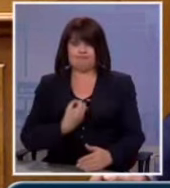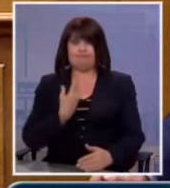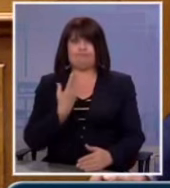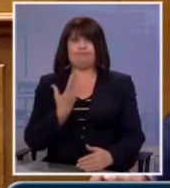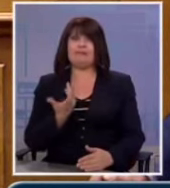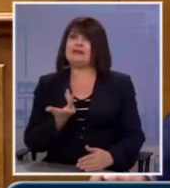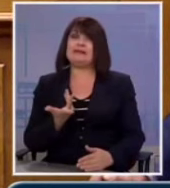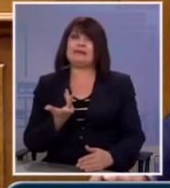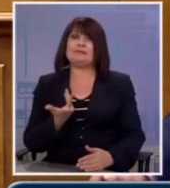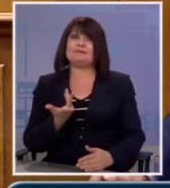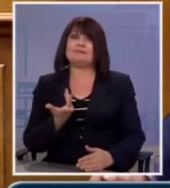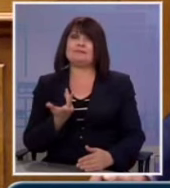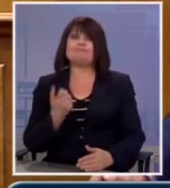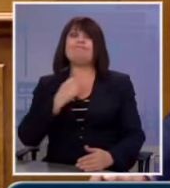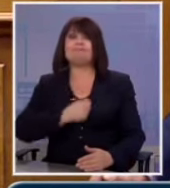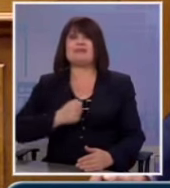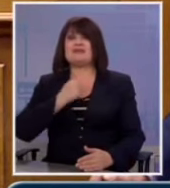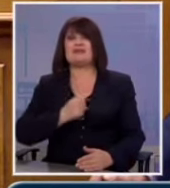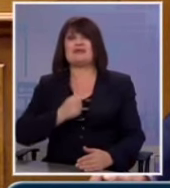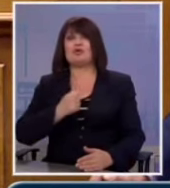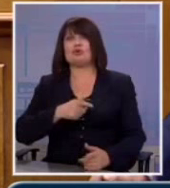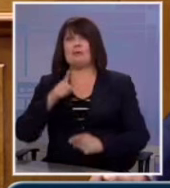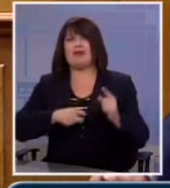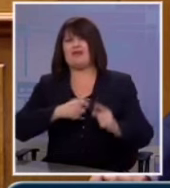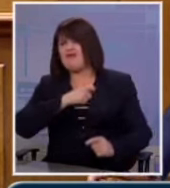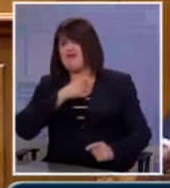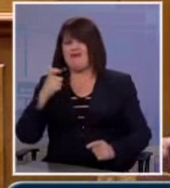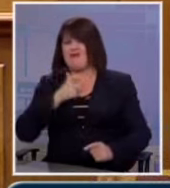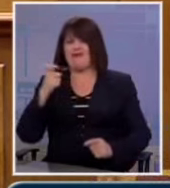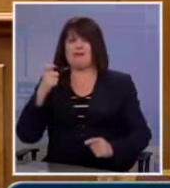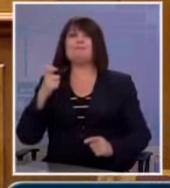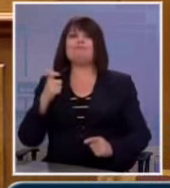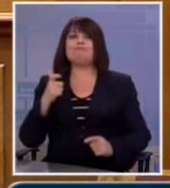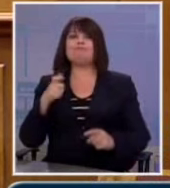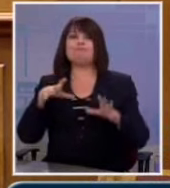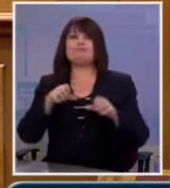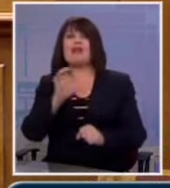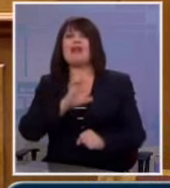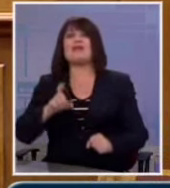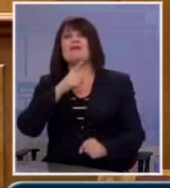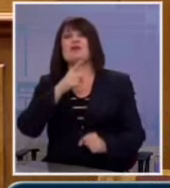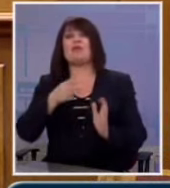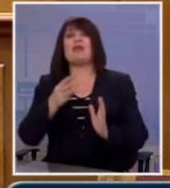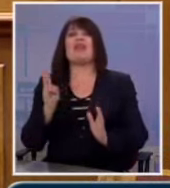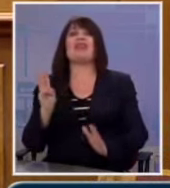επικράτησαν δυστυχώς οι ακραίες φωνές μεταξύ των εταίρων και των